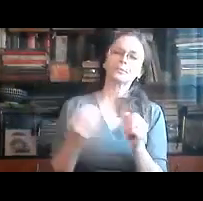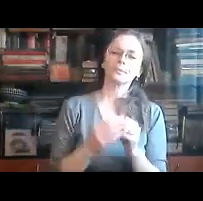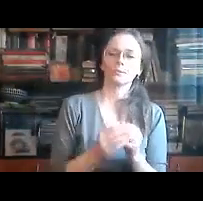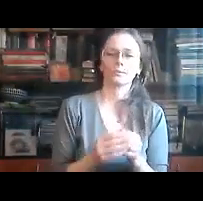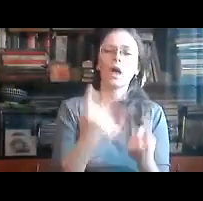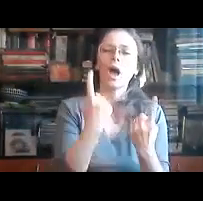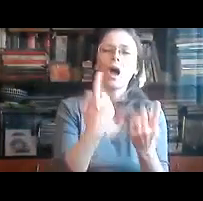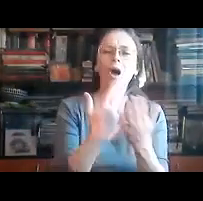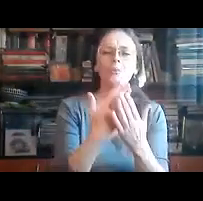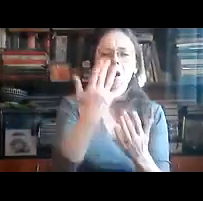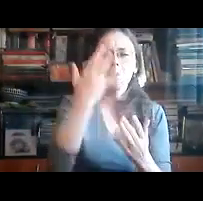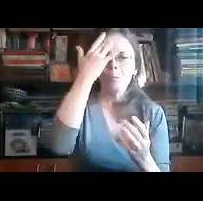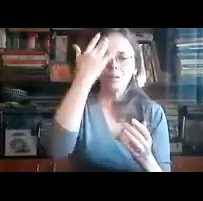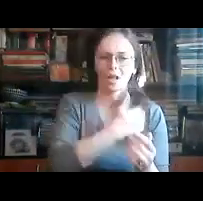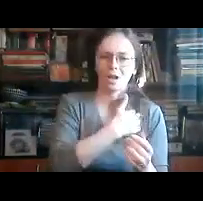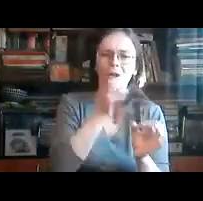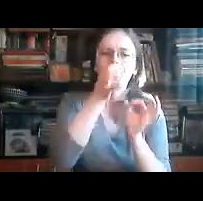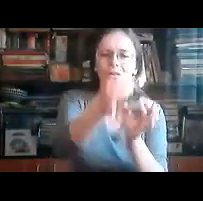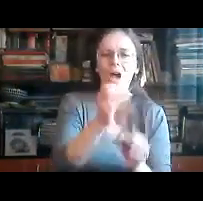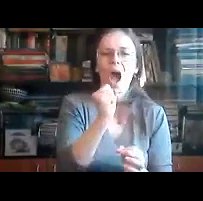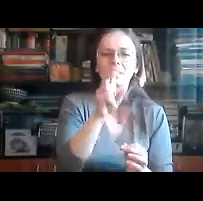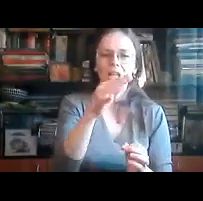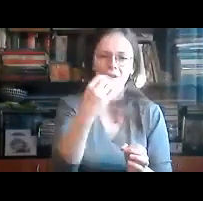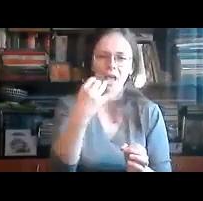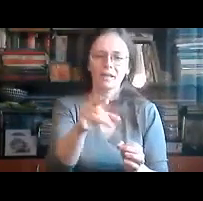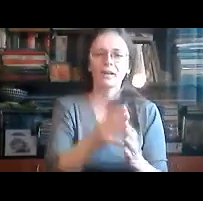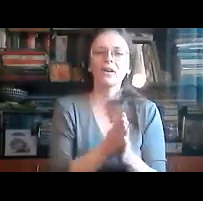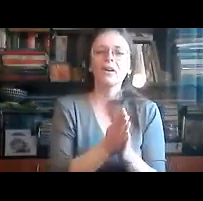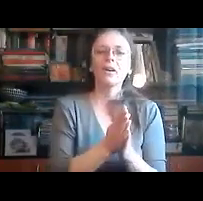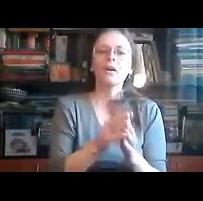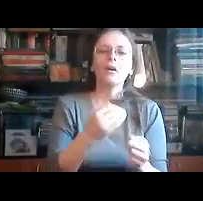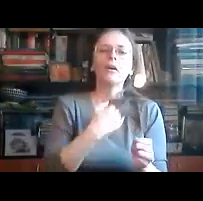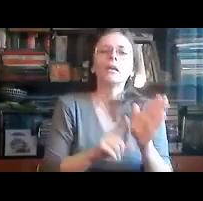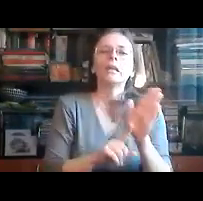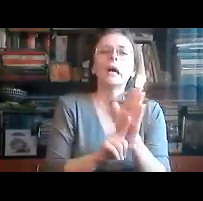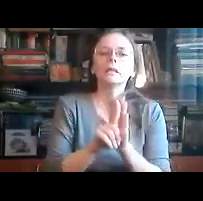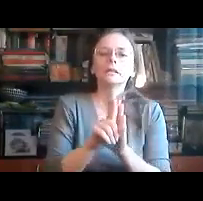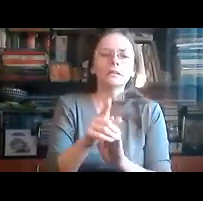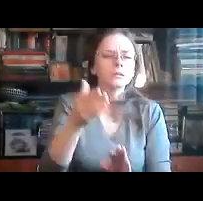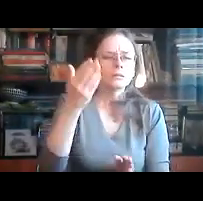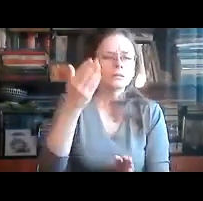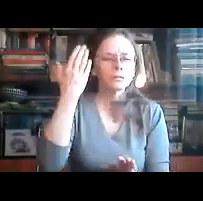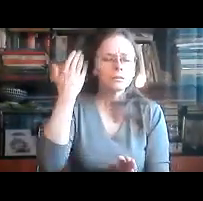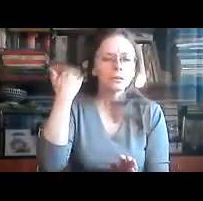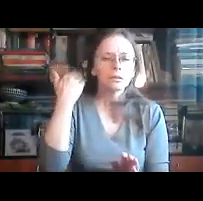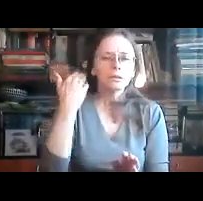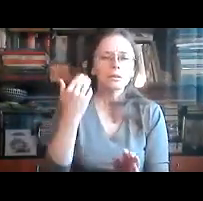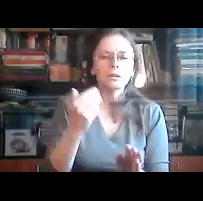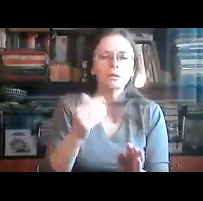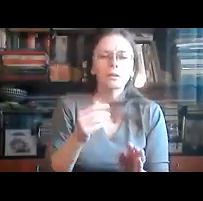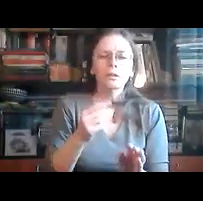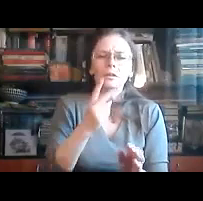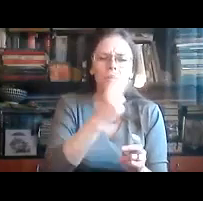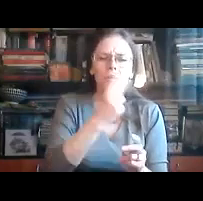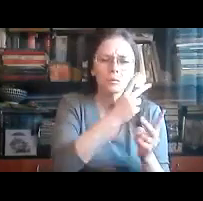хочу сказать, что, конечно, я начал, когда все это появилось, я много смотрел, но потом тоже устал, и уже сейчас только оперу